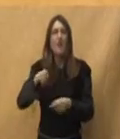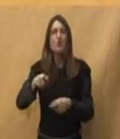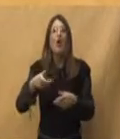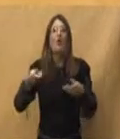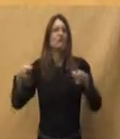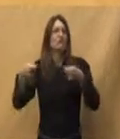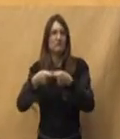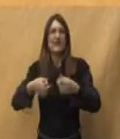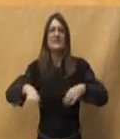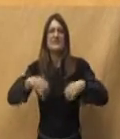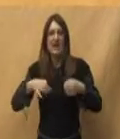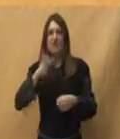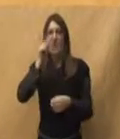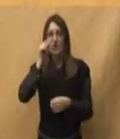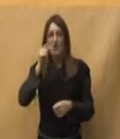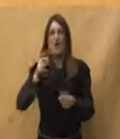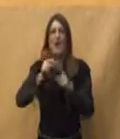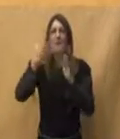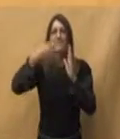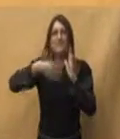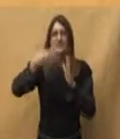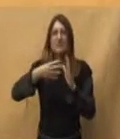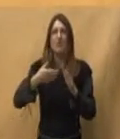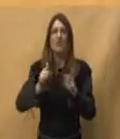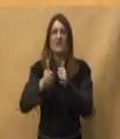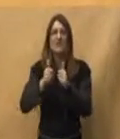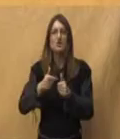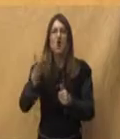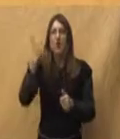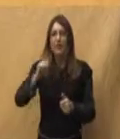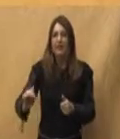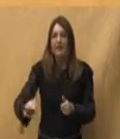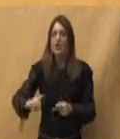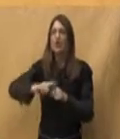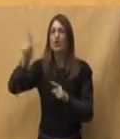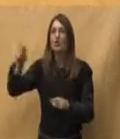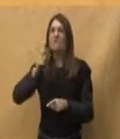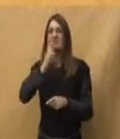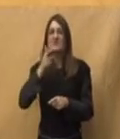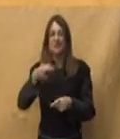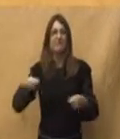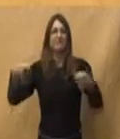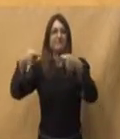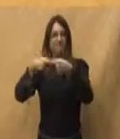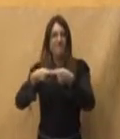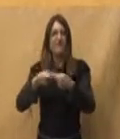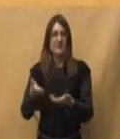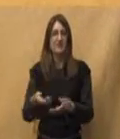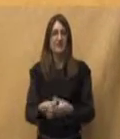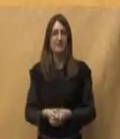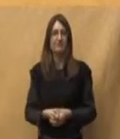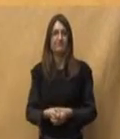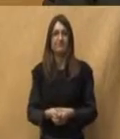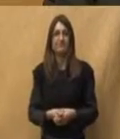zdravlje čovjeka, na psihofizičko zdravlje čovjeka od dječje pa do stare, do starostne dobi, zbilja kad smo ono... Da,